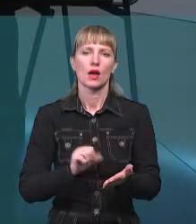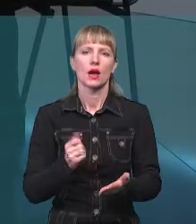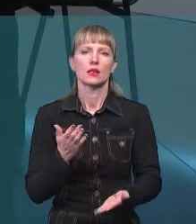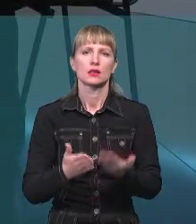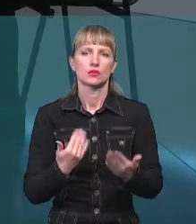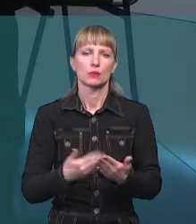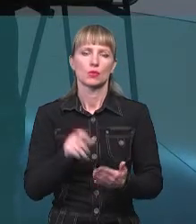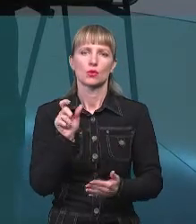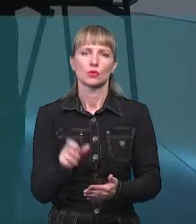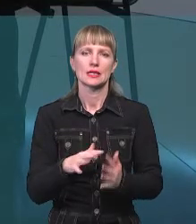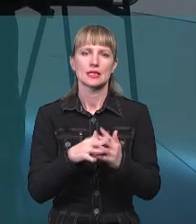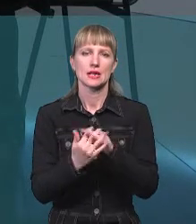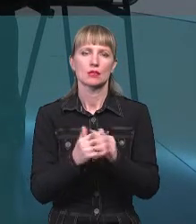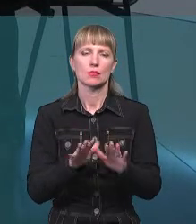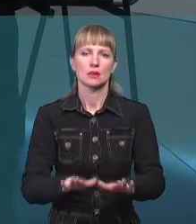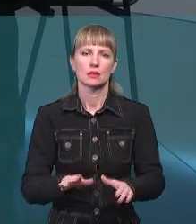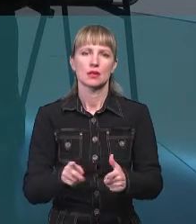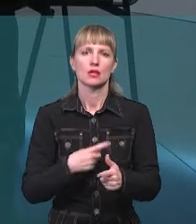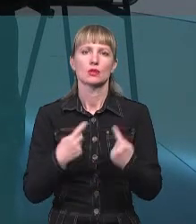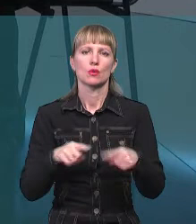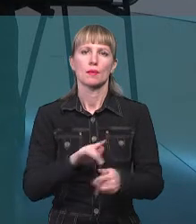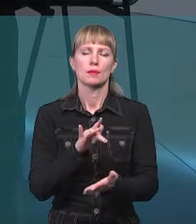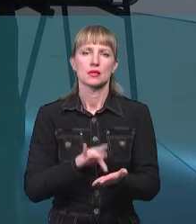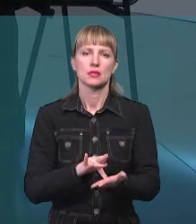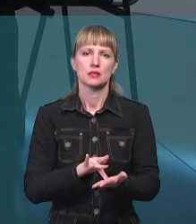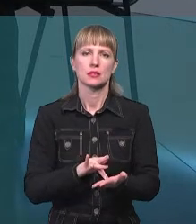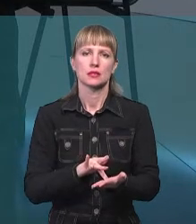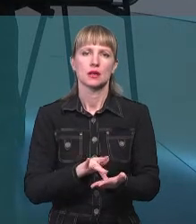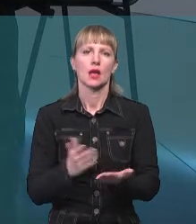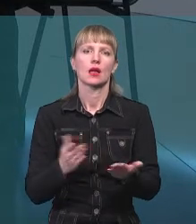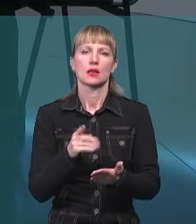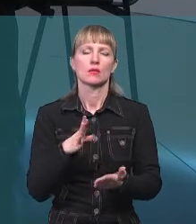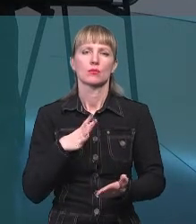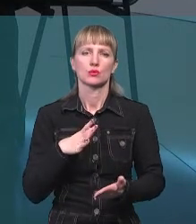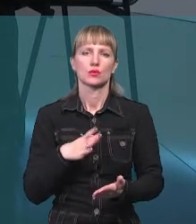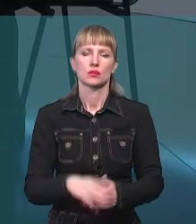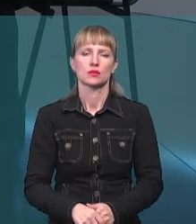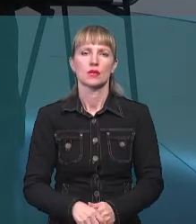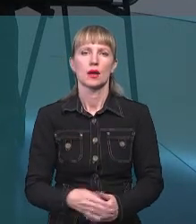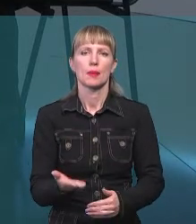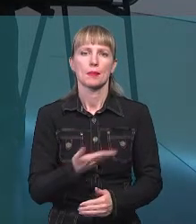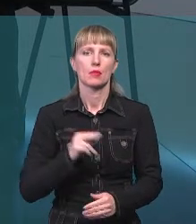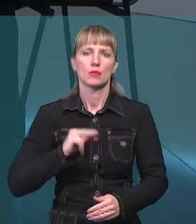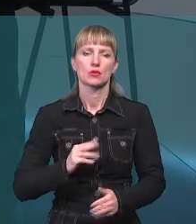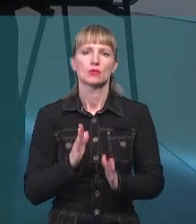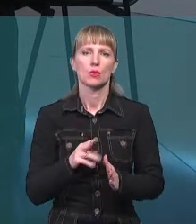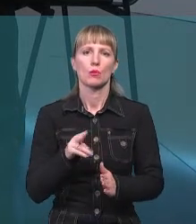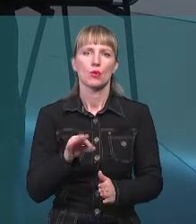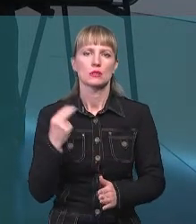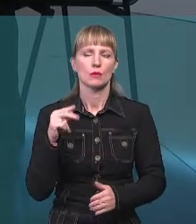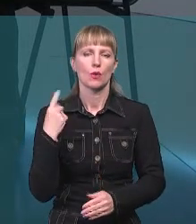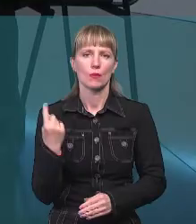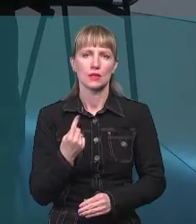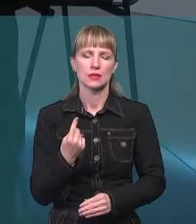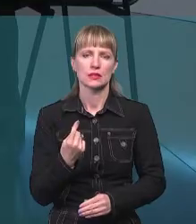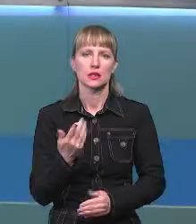якщо, наприклад, людина з сільської місцевості або з іншого міста, то як їй бути? Ми працюємо лише по Запорізькій